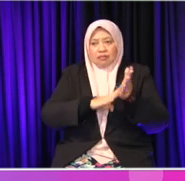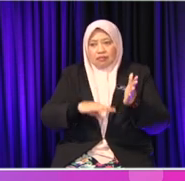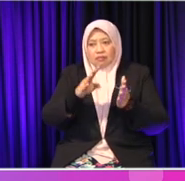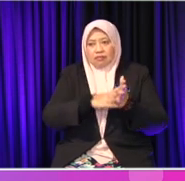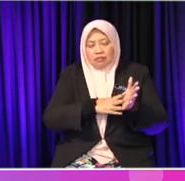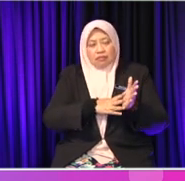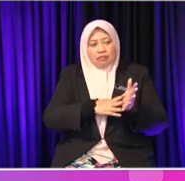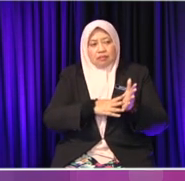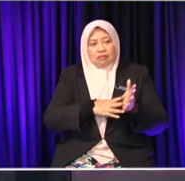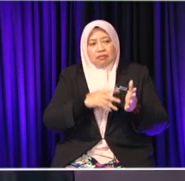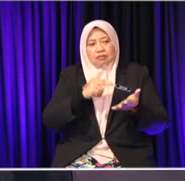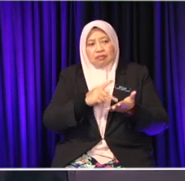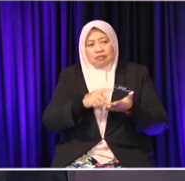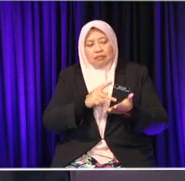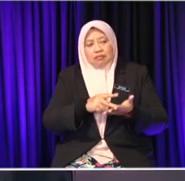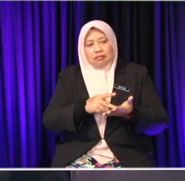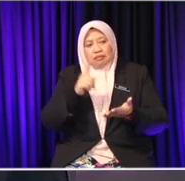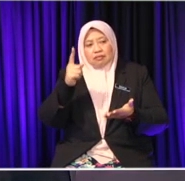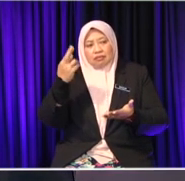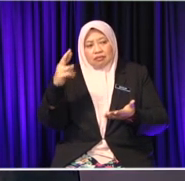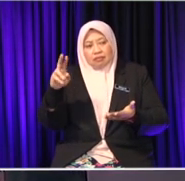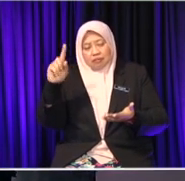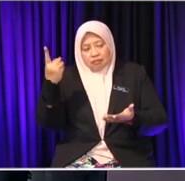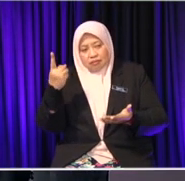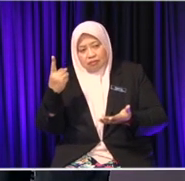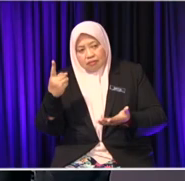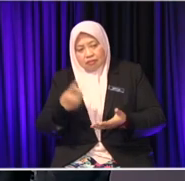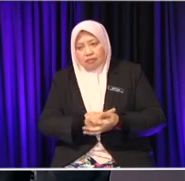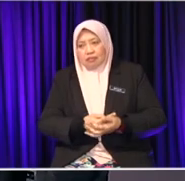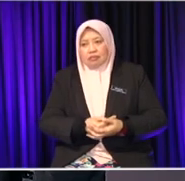dikirakan 1000 Ringgit yang pertama saja